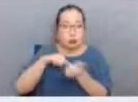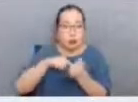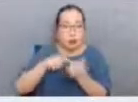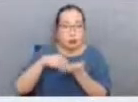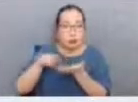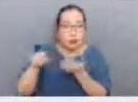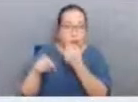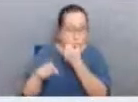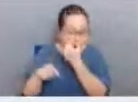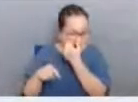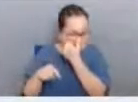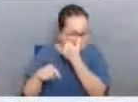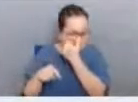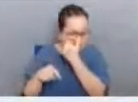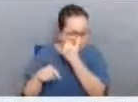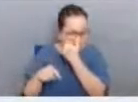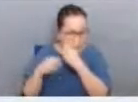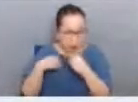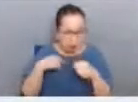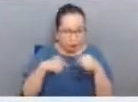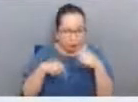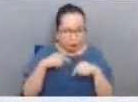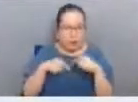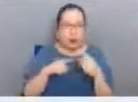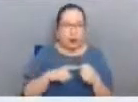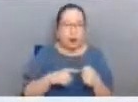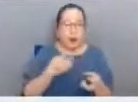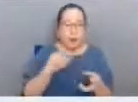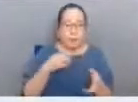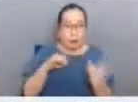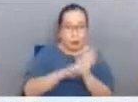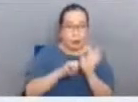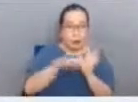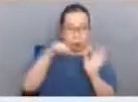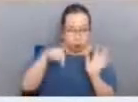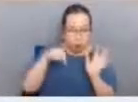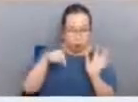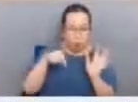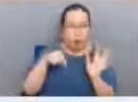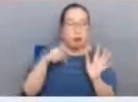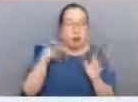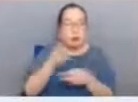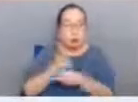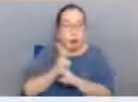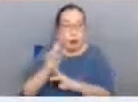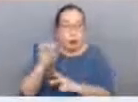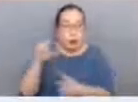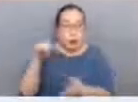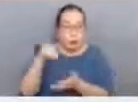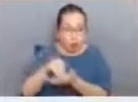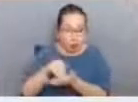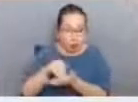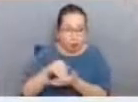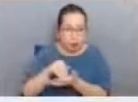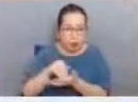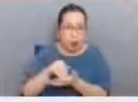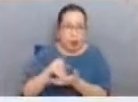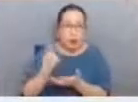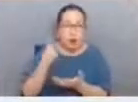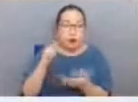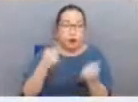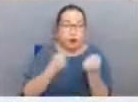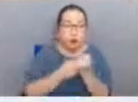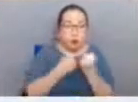May katulong na rin po kayo sa pagbayad nito. Yung sekraki. Opo. Sir, may pakiusap lang po yung